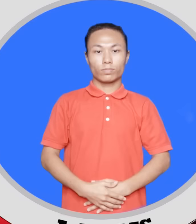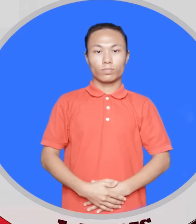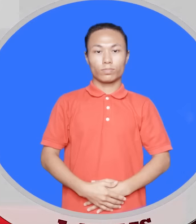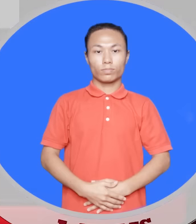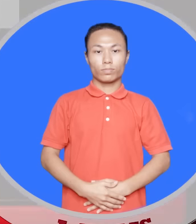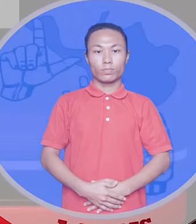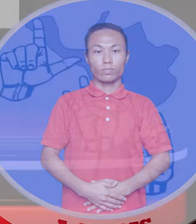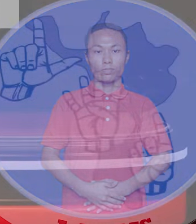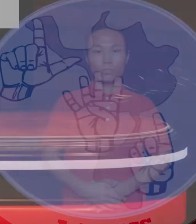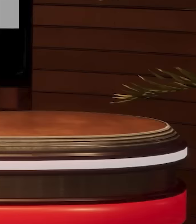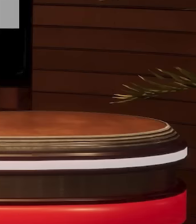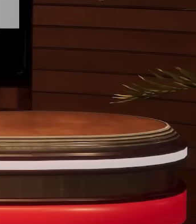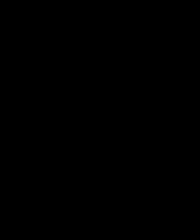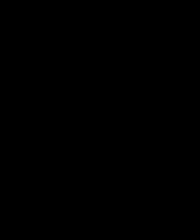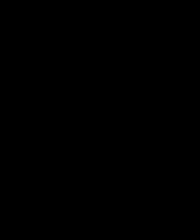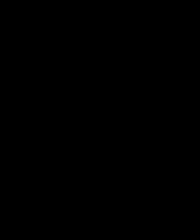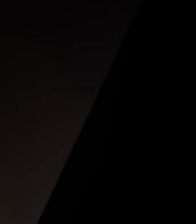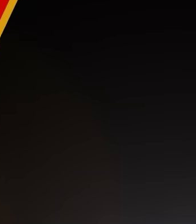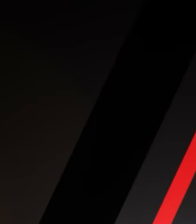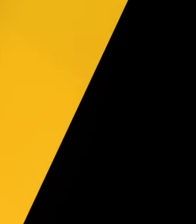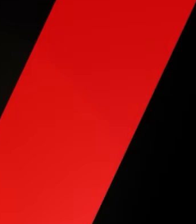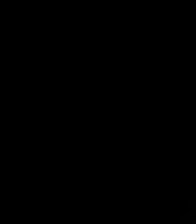ကြိုဆိုရလို့ဆိုပါရယ်